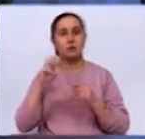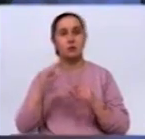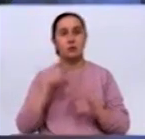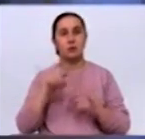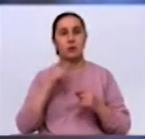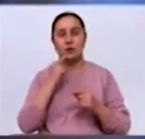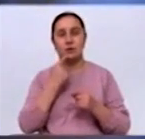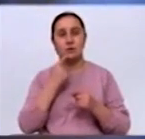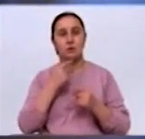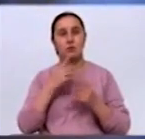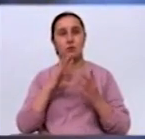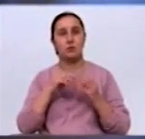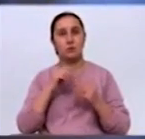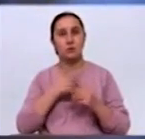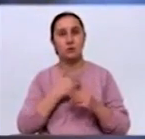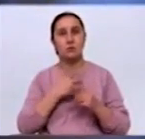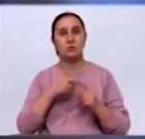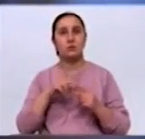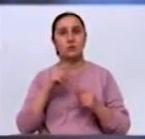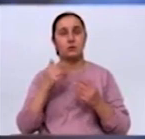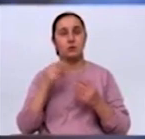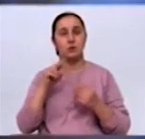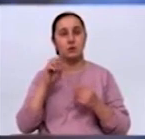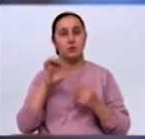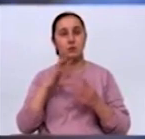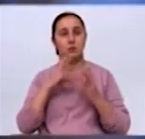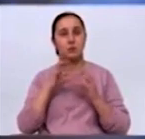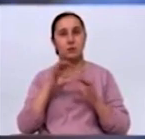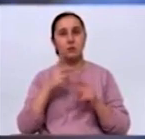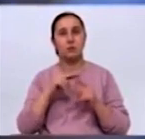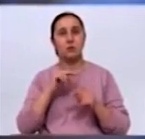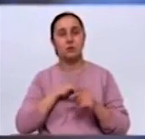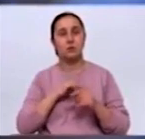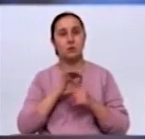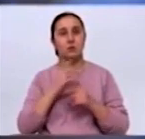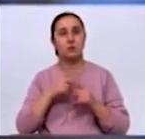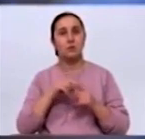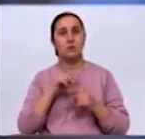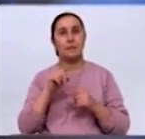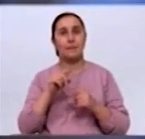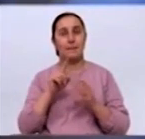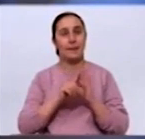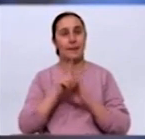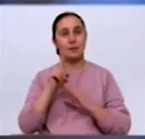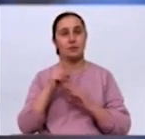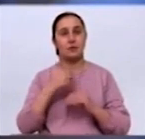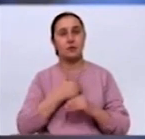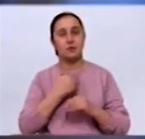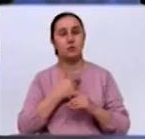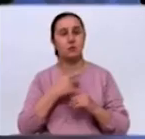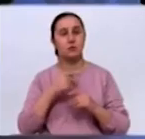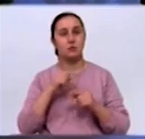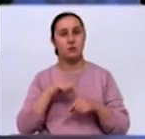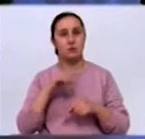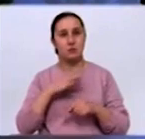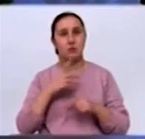Ushbu qiyinchiliklarni bartaraf etish maqsadida yangi dasturiy ta'minot ishlab chiqarish, demak, boshlashga ihtiyoj